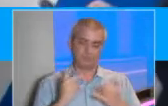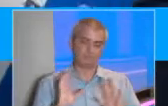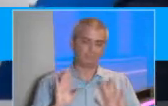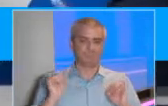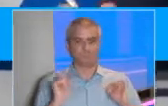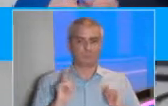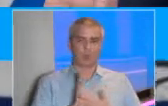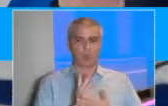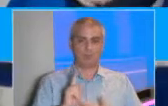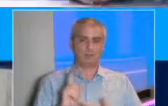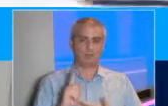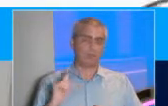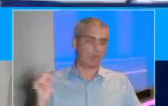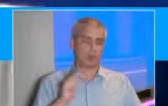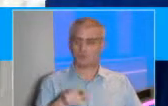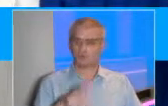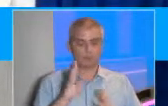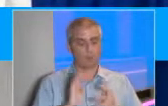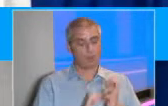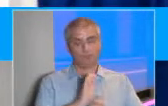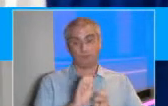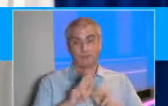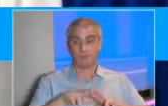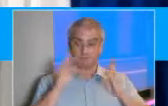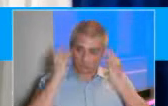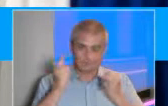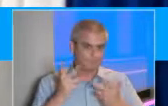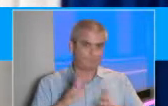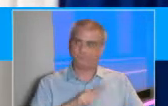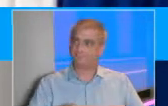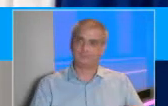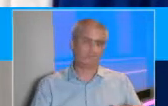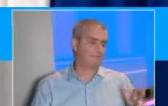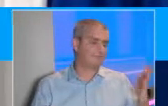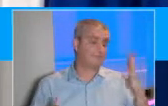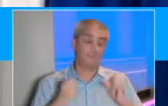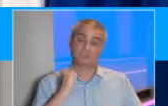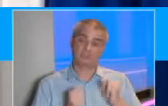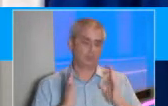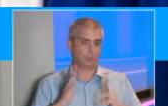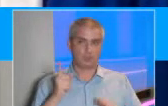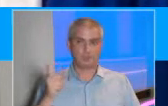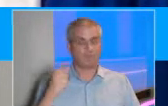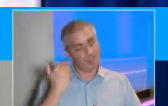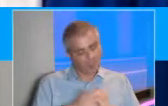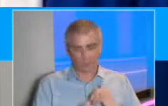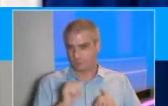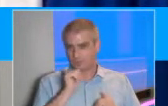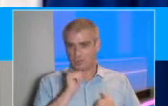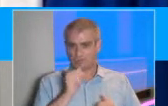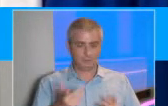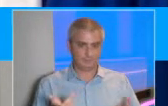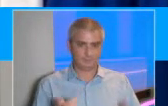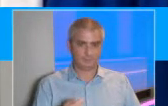להחליט. כל הנושא הזה מאוד מורכב. המצב של החרדים הוא בכלל מצב קשה מאוד. הם האחרונים שרוצים